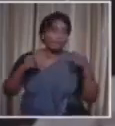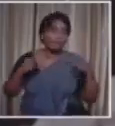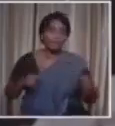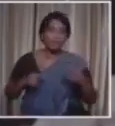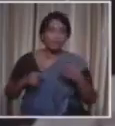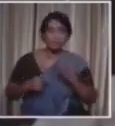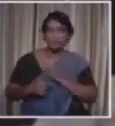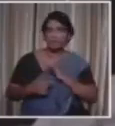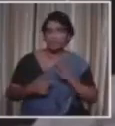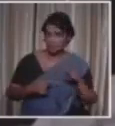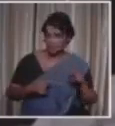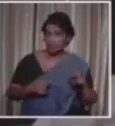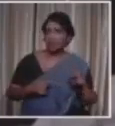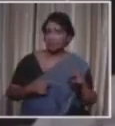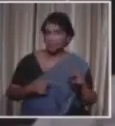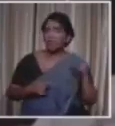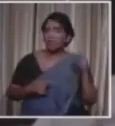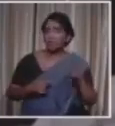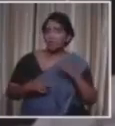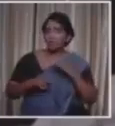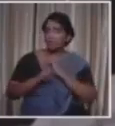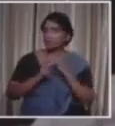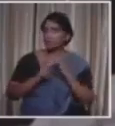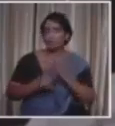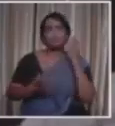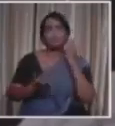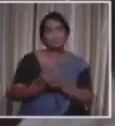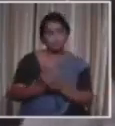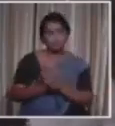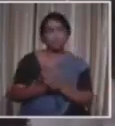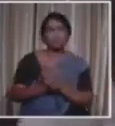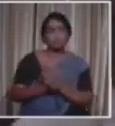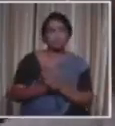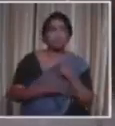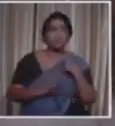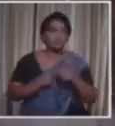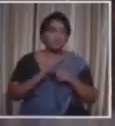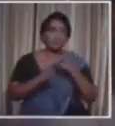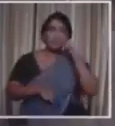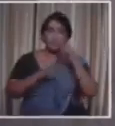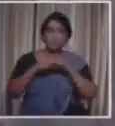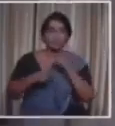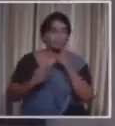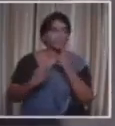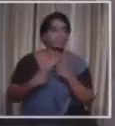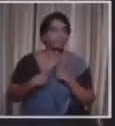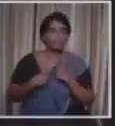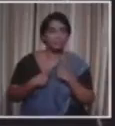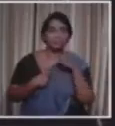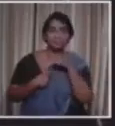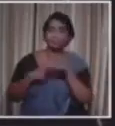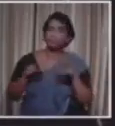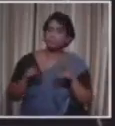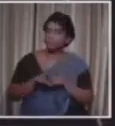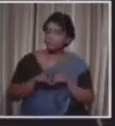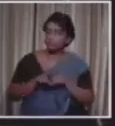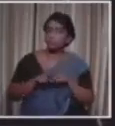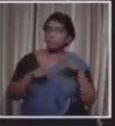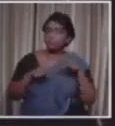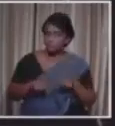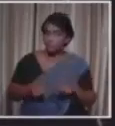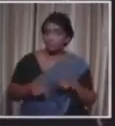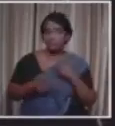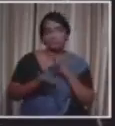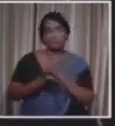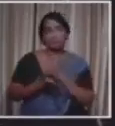වීම පවතිනවා. මම හිතන්නේ මේ සංස්කෘතිය නවත්තන්න කියලා තමයි මේ රටේ ජනතාව අපෙන් ඉල්ලීමක් කරන්නේ. ඒ අනුව අද මම ඉතාමත්